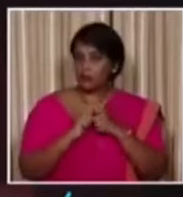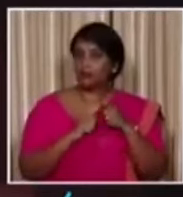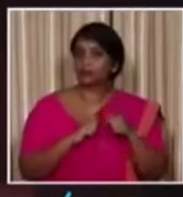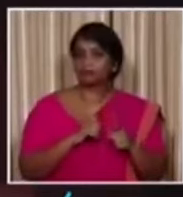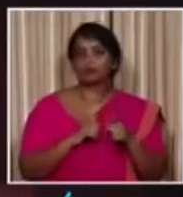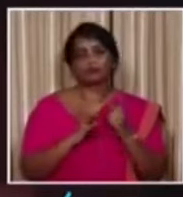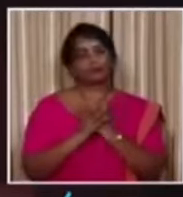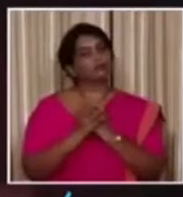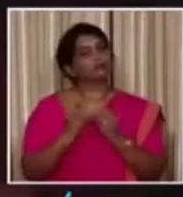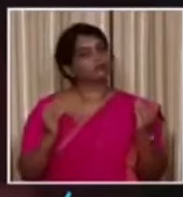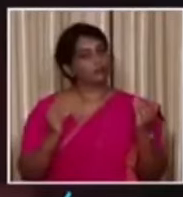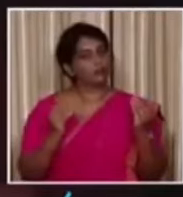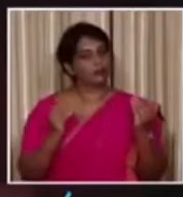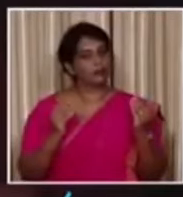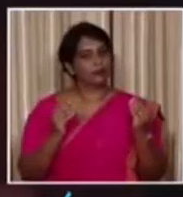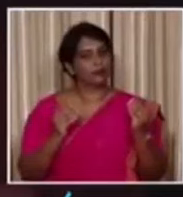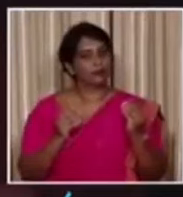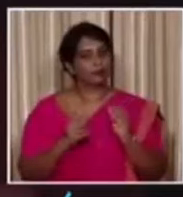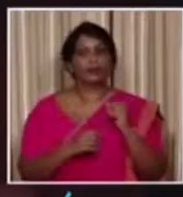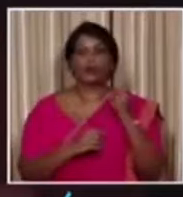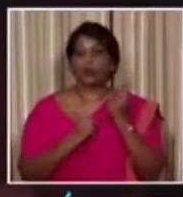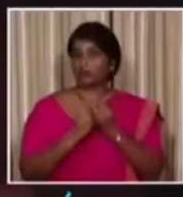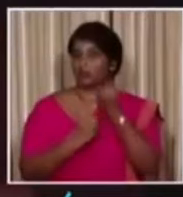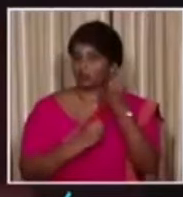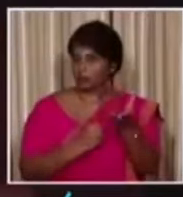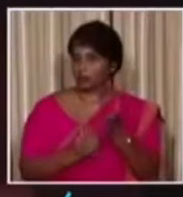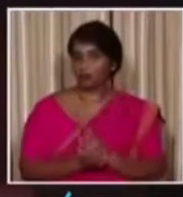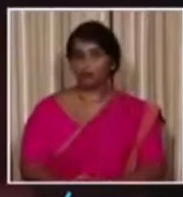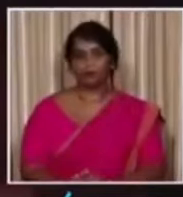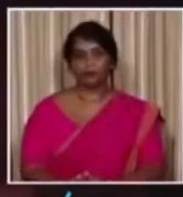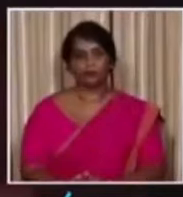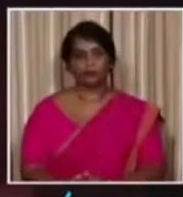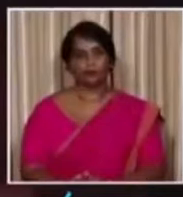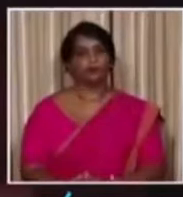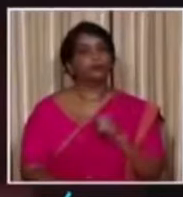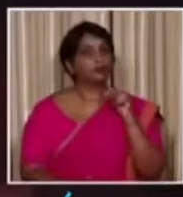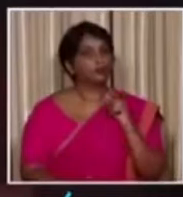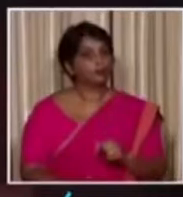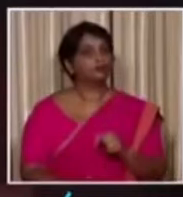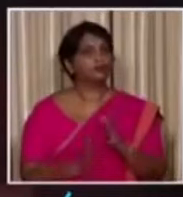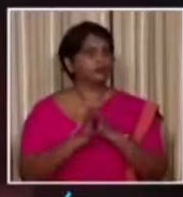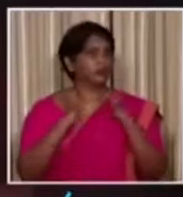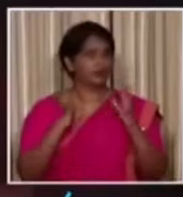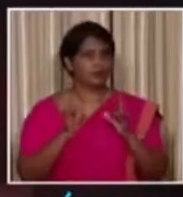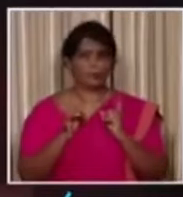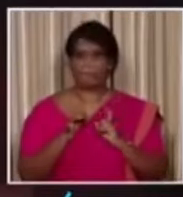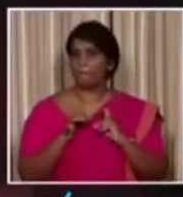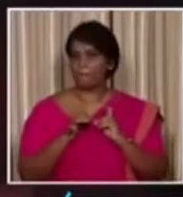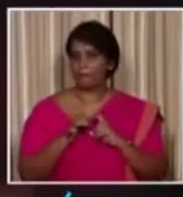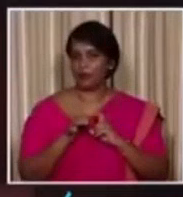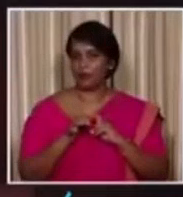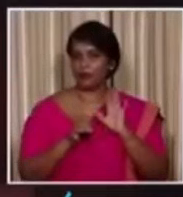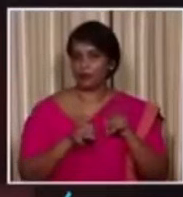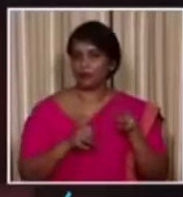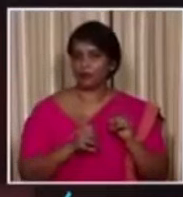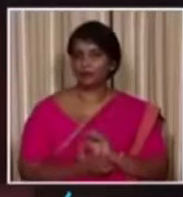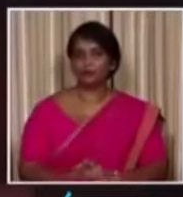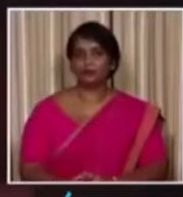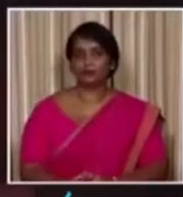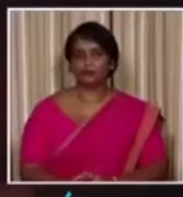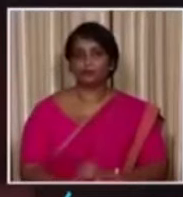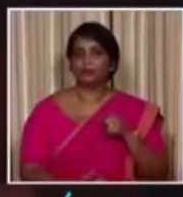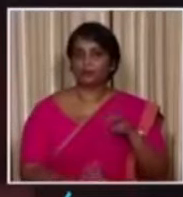ණයබරතාවෙන් න්‍යාය මුදවන්නට මුදල් වෙන් කරා. දැන් අද මේක බරපතල ප්‍රශ්නයක් වෙලා